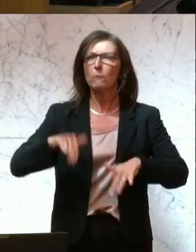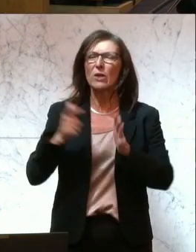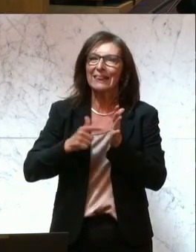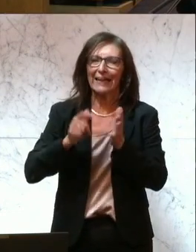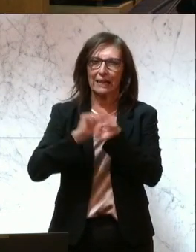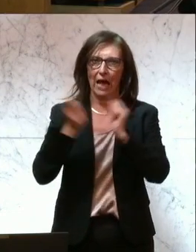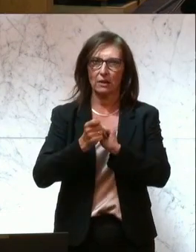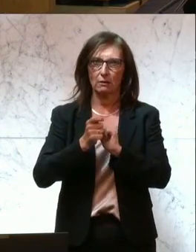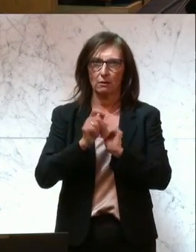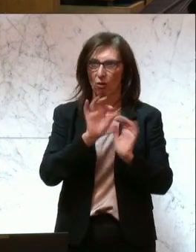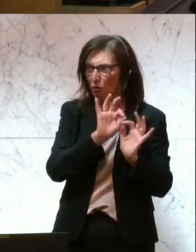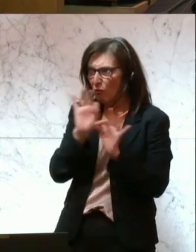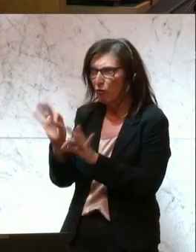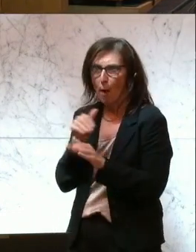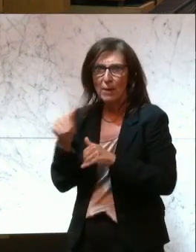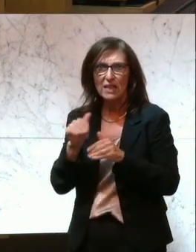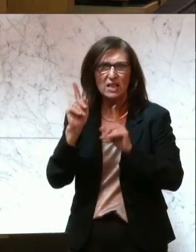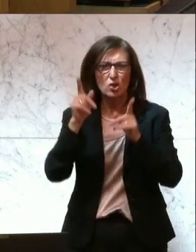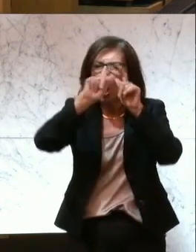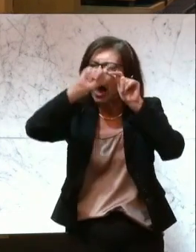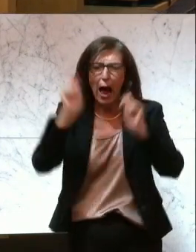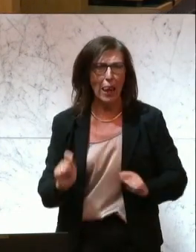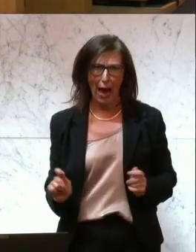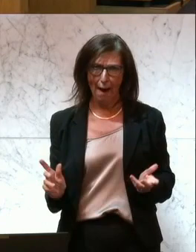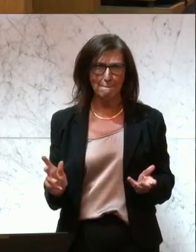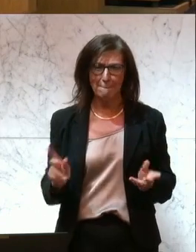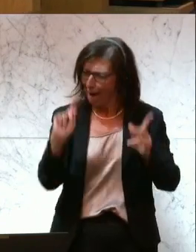alle Alarmglocken läuten. Alle Alarmglocken läuten.